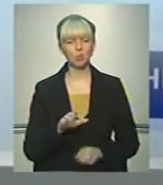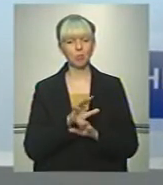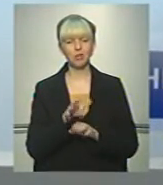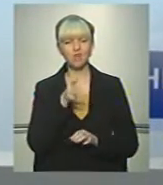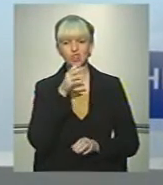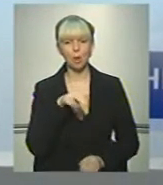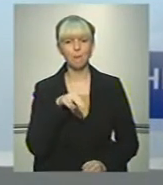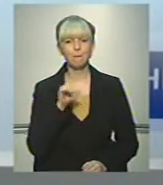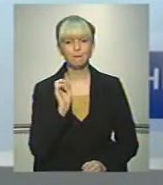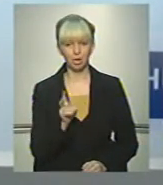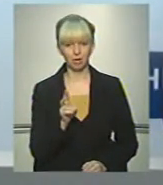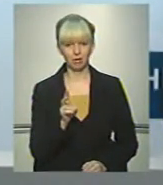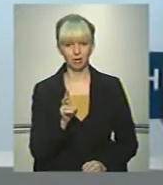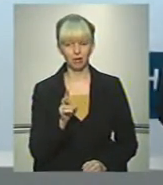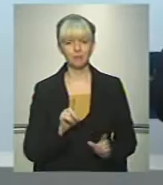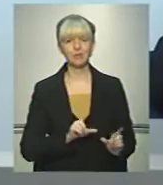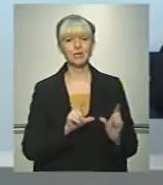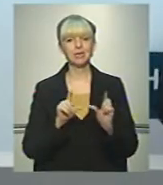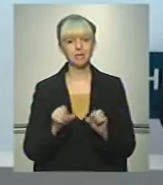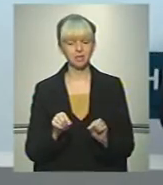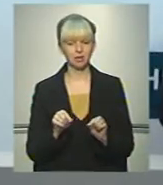час пік їздити